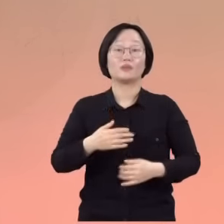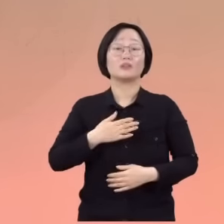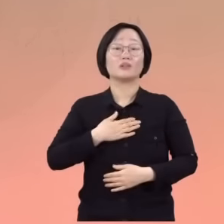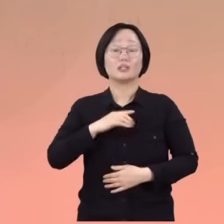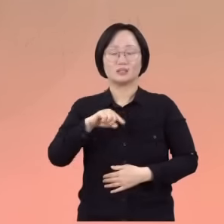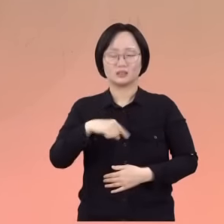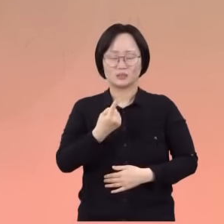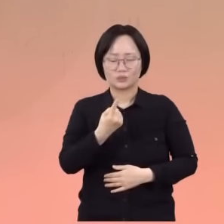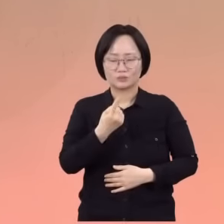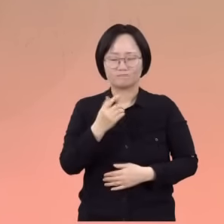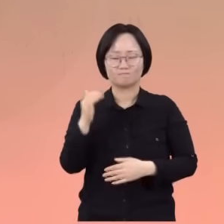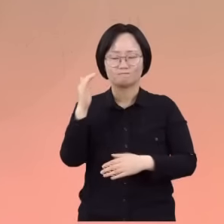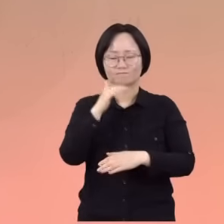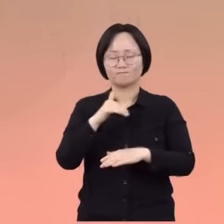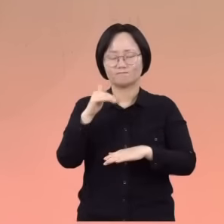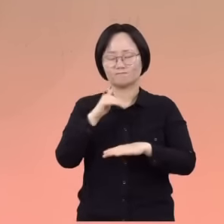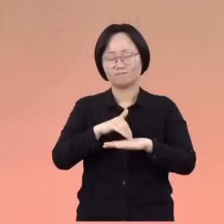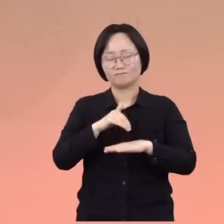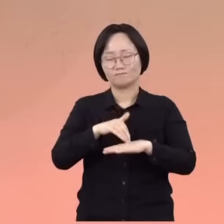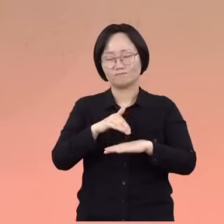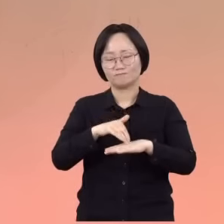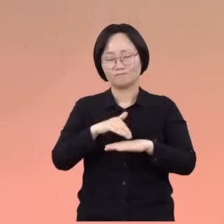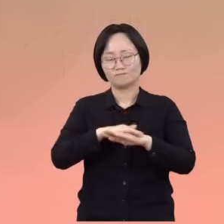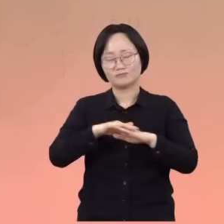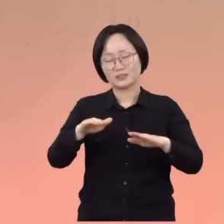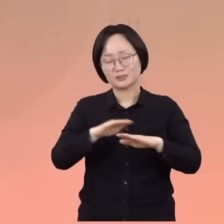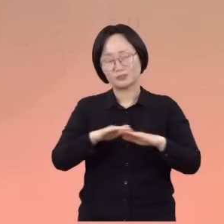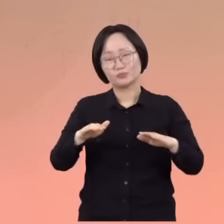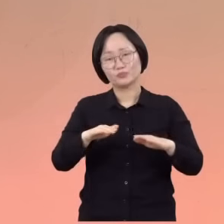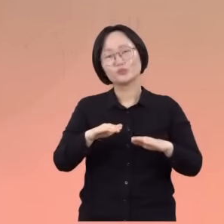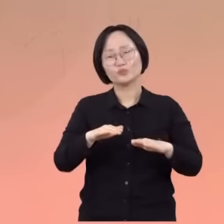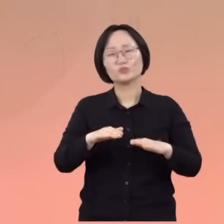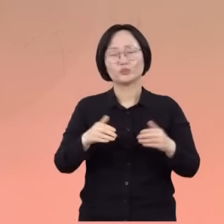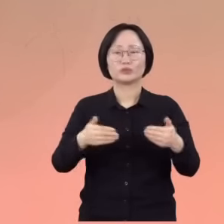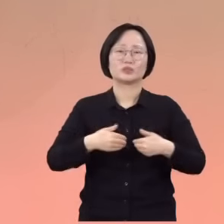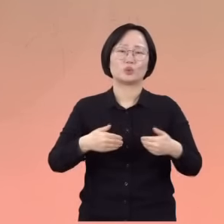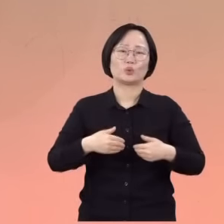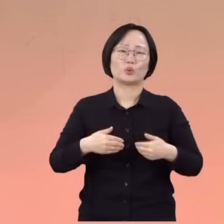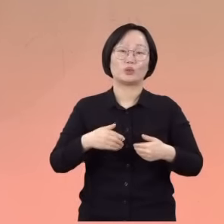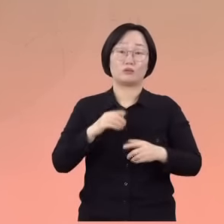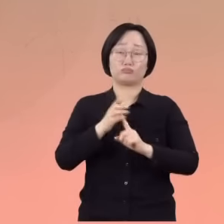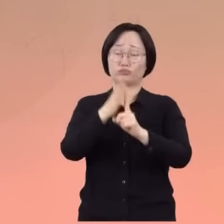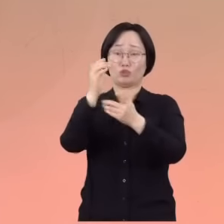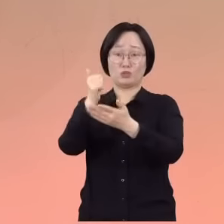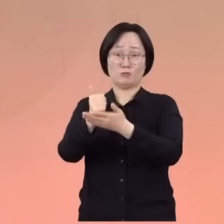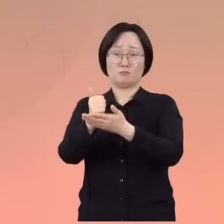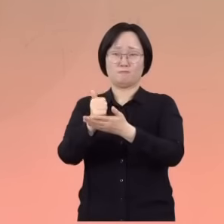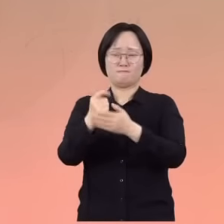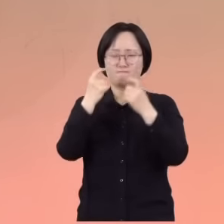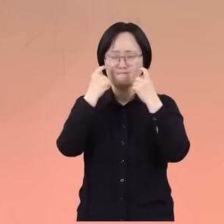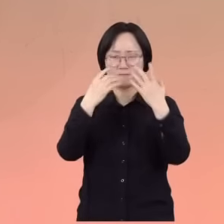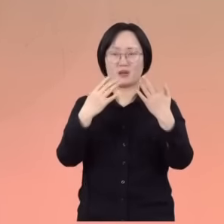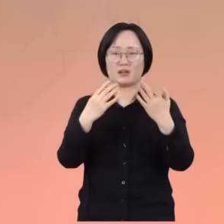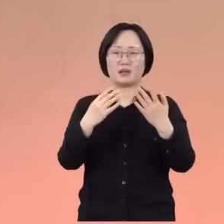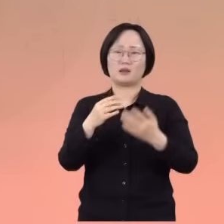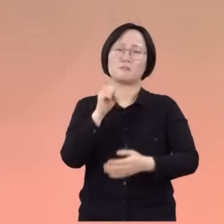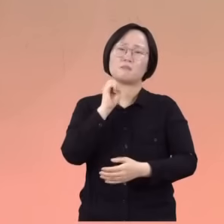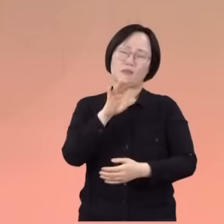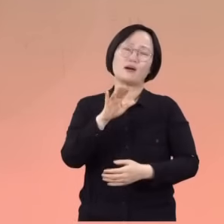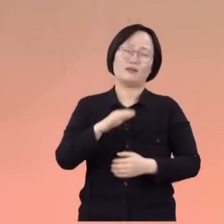닦아야 한다라고 부처님이 분명히 말씀하셨습니다 그래서